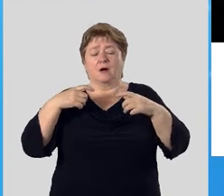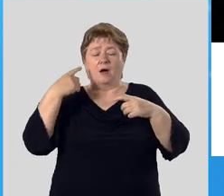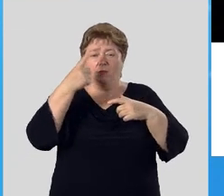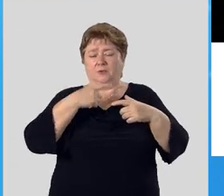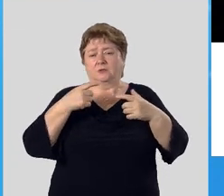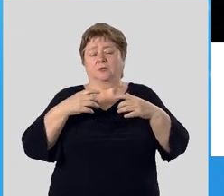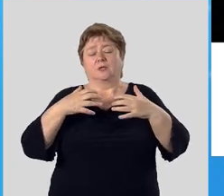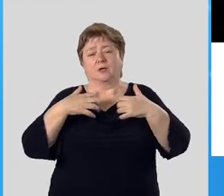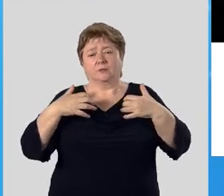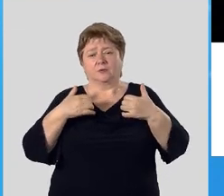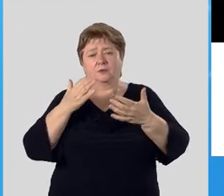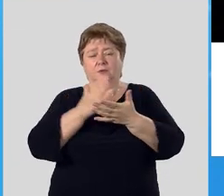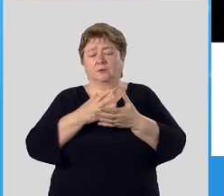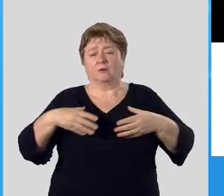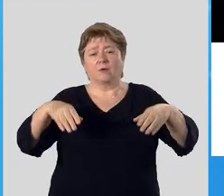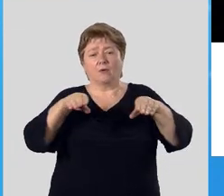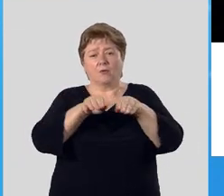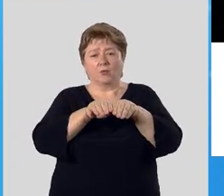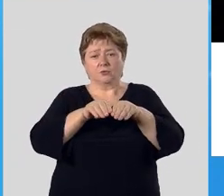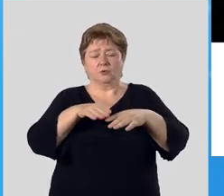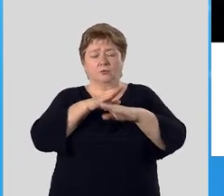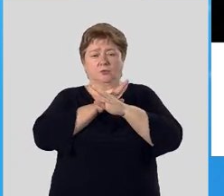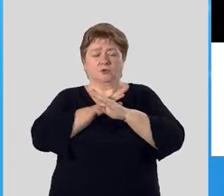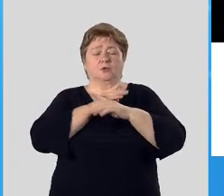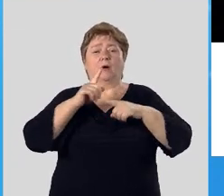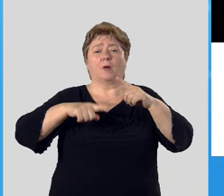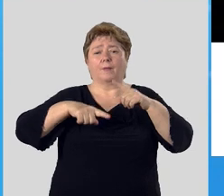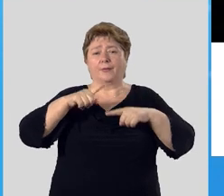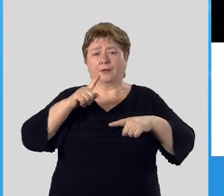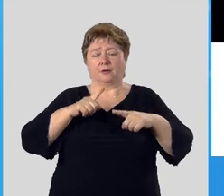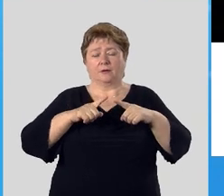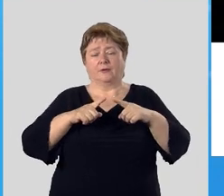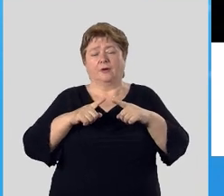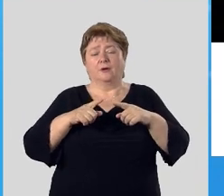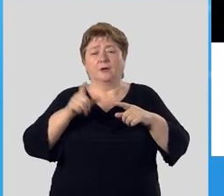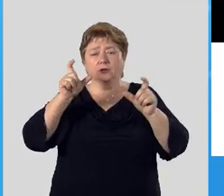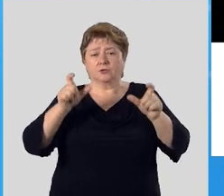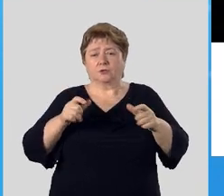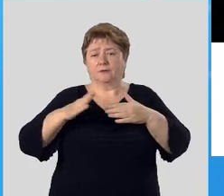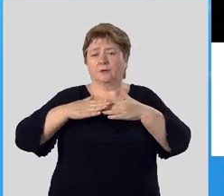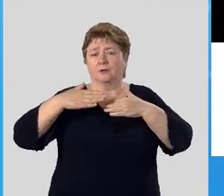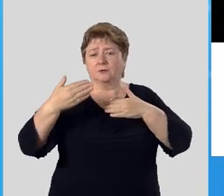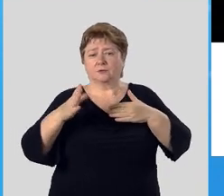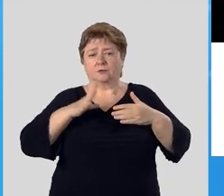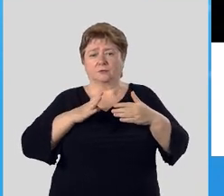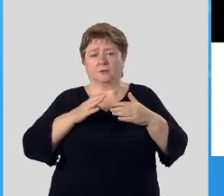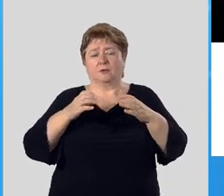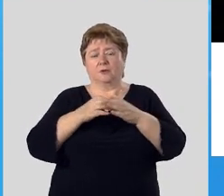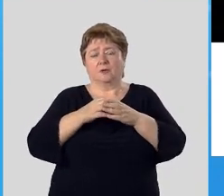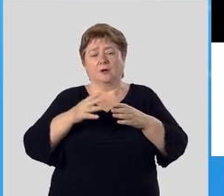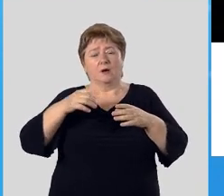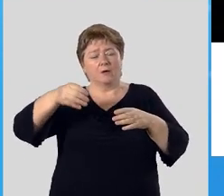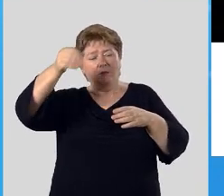обезьяны имеет общих вымерших предков человек был отнесён к виду человек